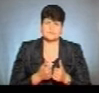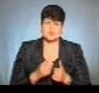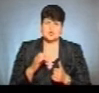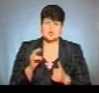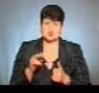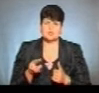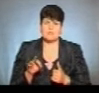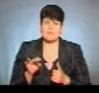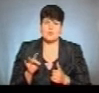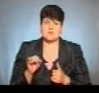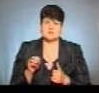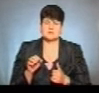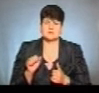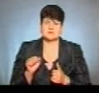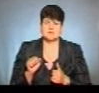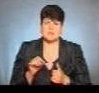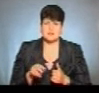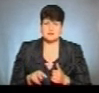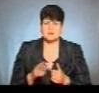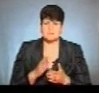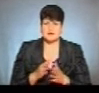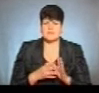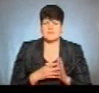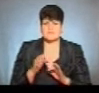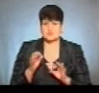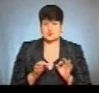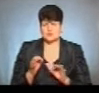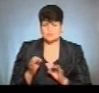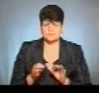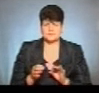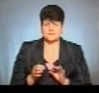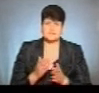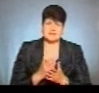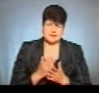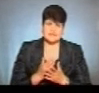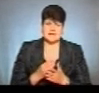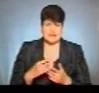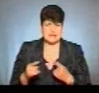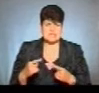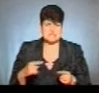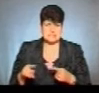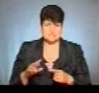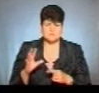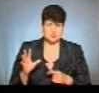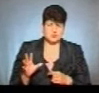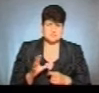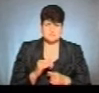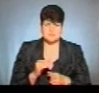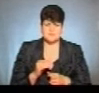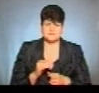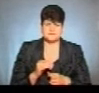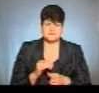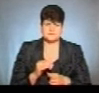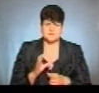соцпорталу одноіменного рейтинг має майже 9%. Тобто є суттєва різниця між усіма соціологічними